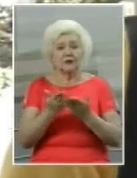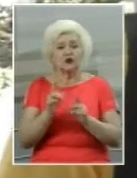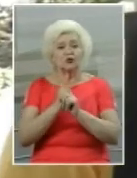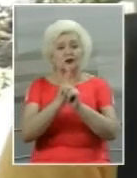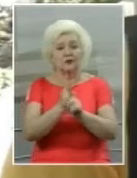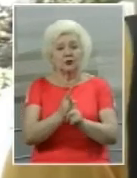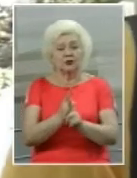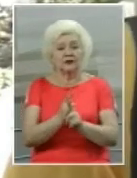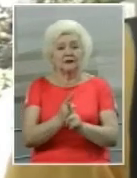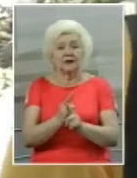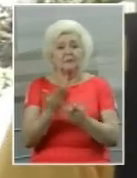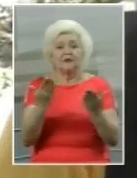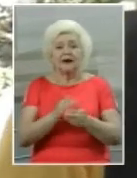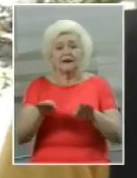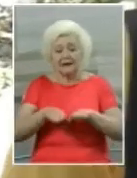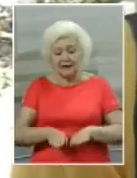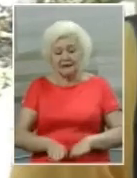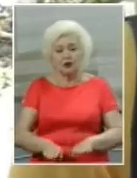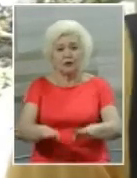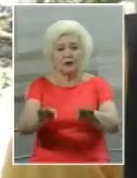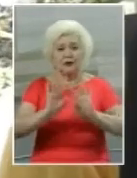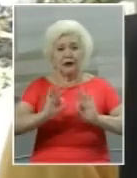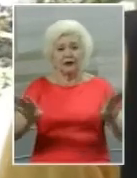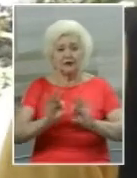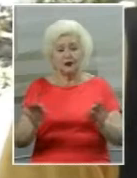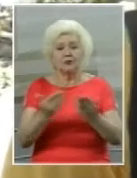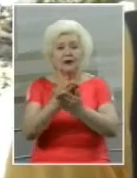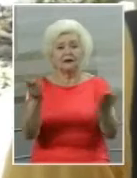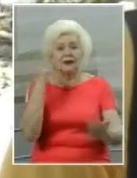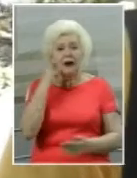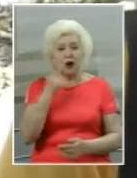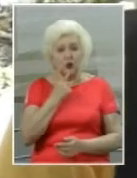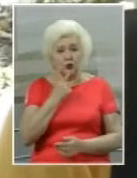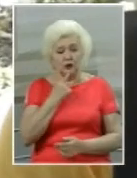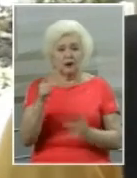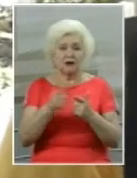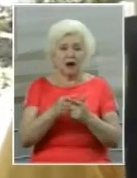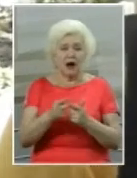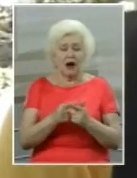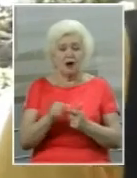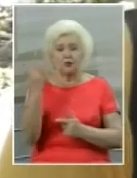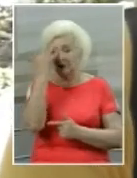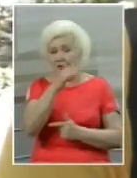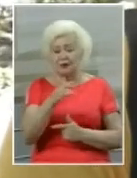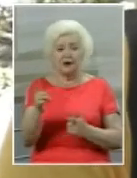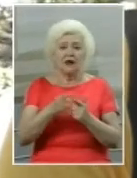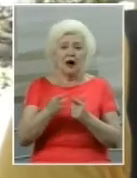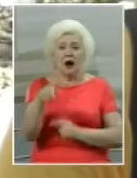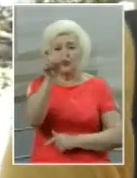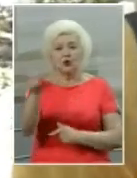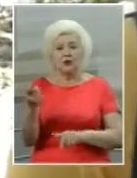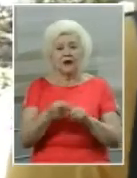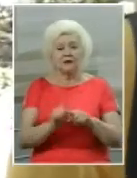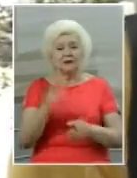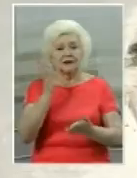супроводженням, низькопольний транспорт, інформація для глухонімих або тотально сліпих, або людей, які